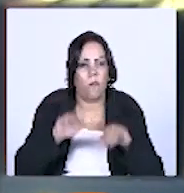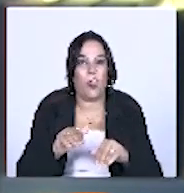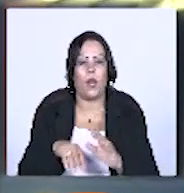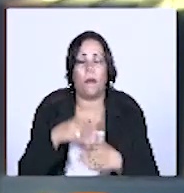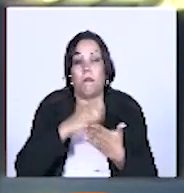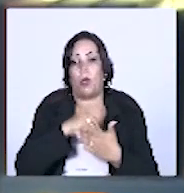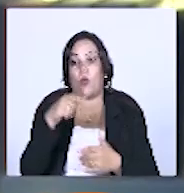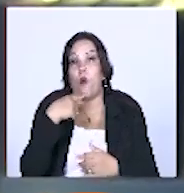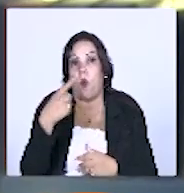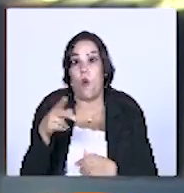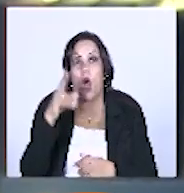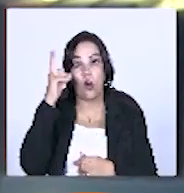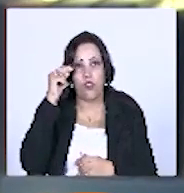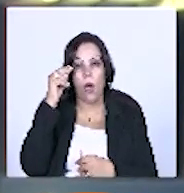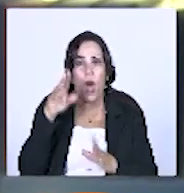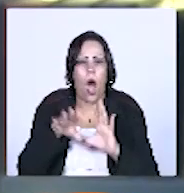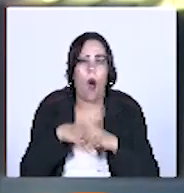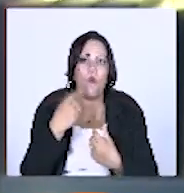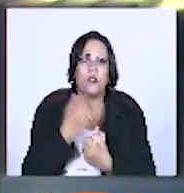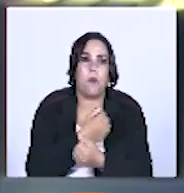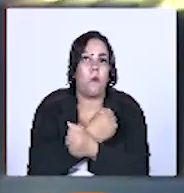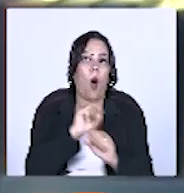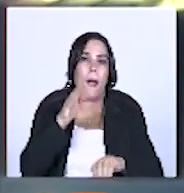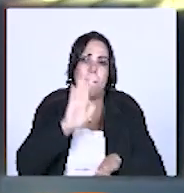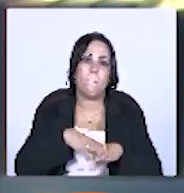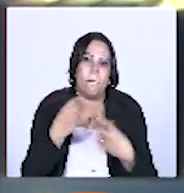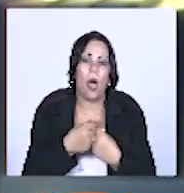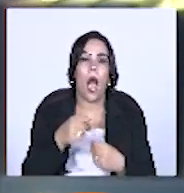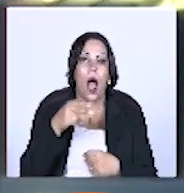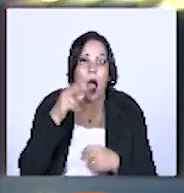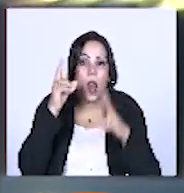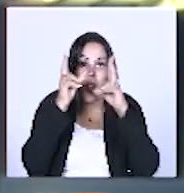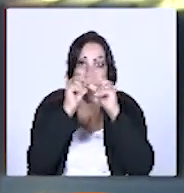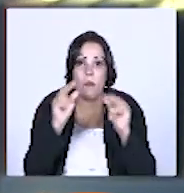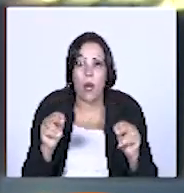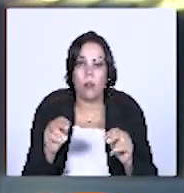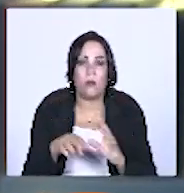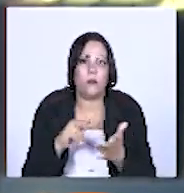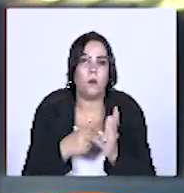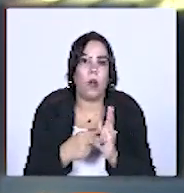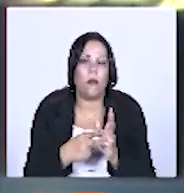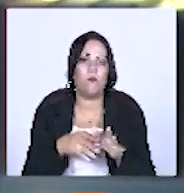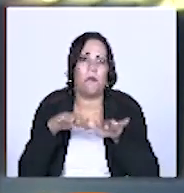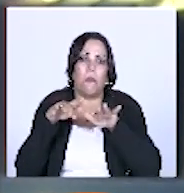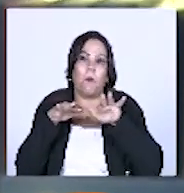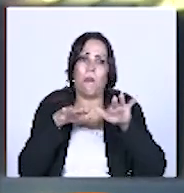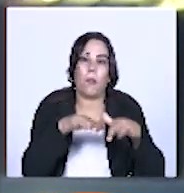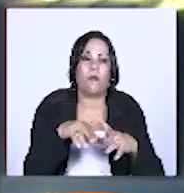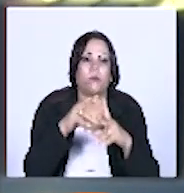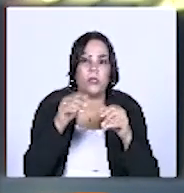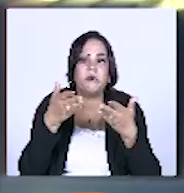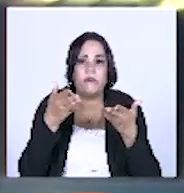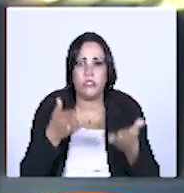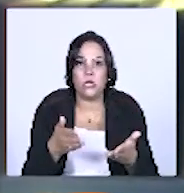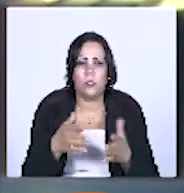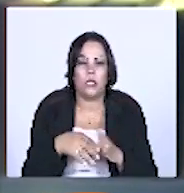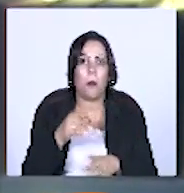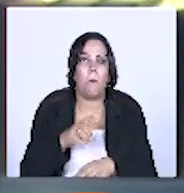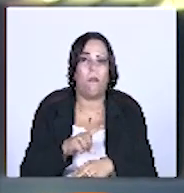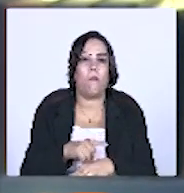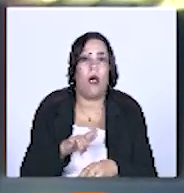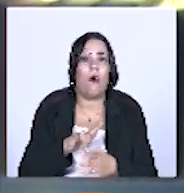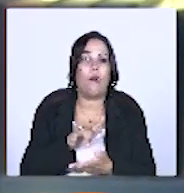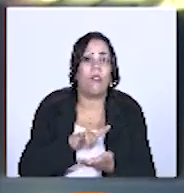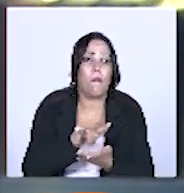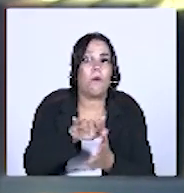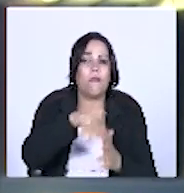مش عايزين انفلات الاوضاع مع لبنان لكن اوضاع انفلتت مع لبنان الغزو البري لا حدث غزو بري يعني اذا احنا